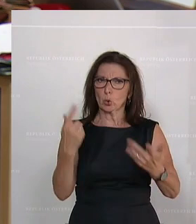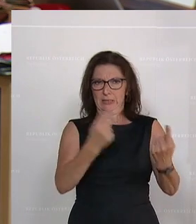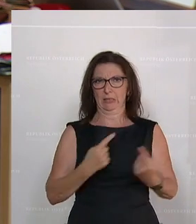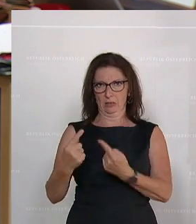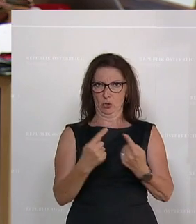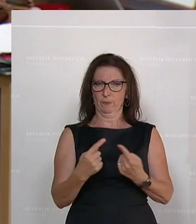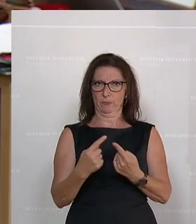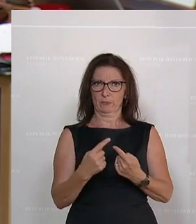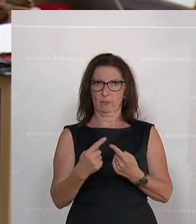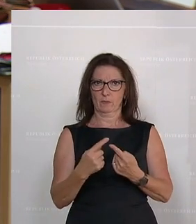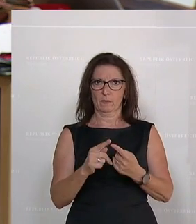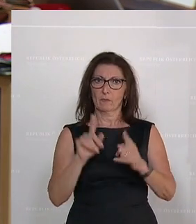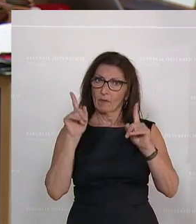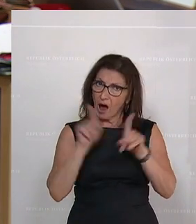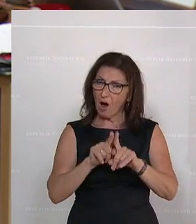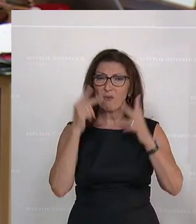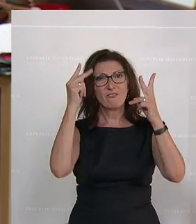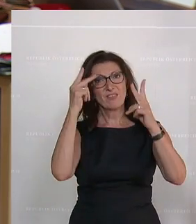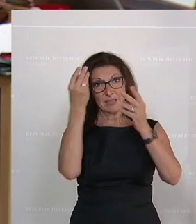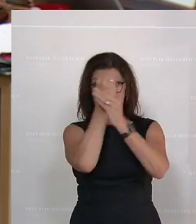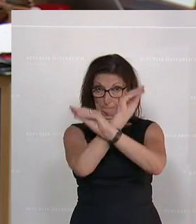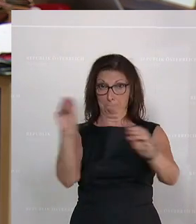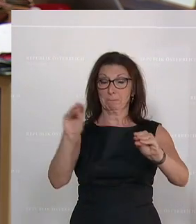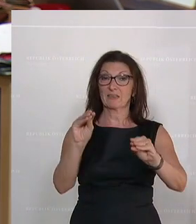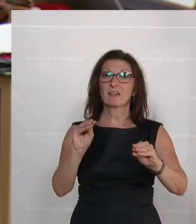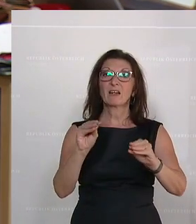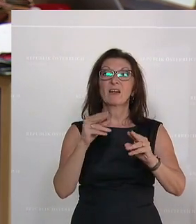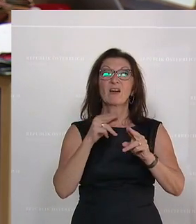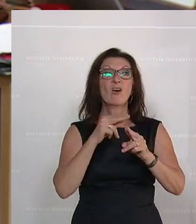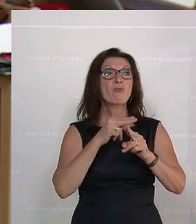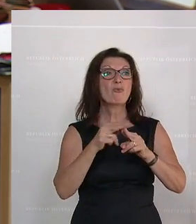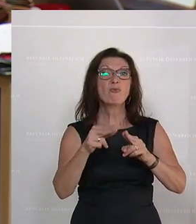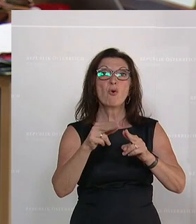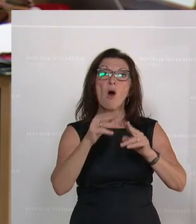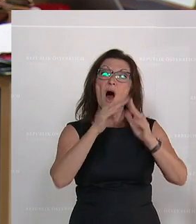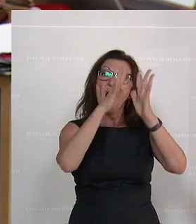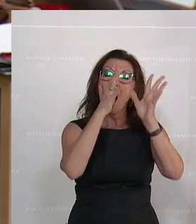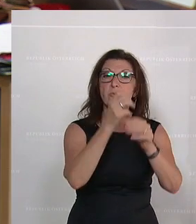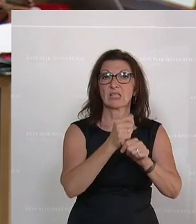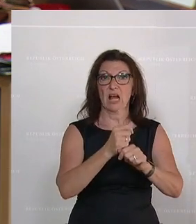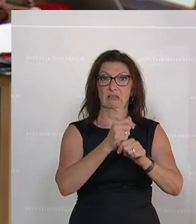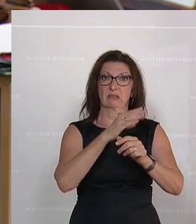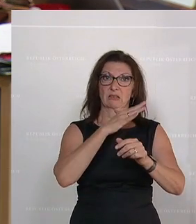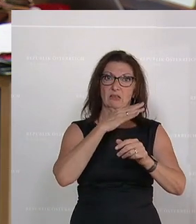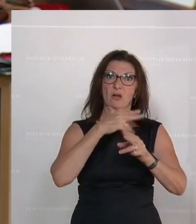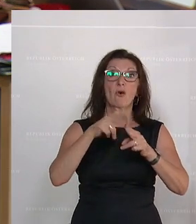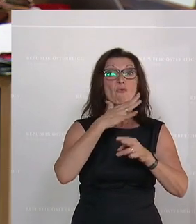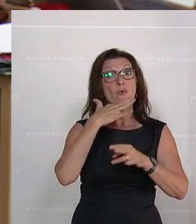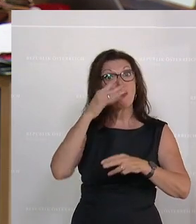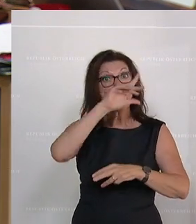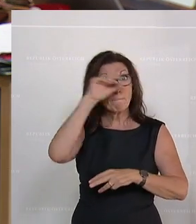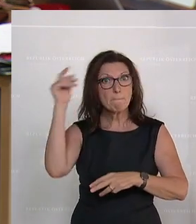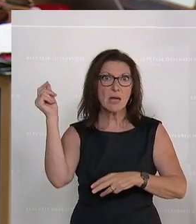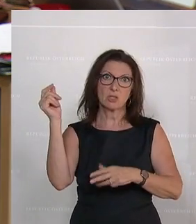auch das ist wichtig festzuhalten für die haushalte für viele menschen ganz besonders für einige